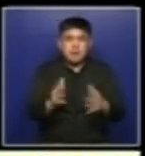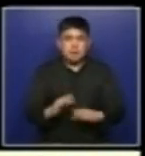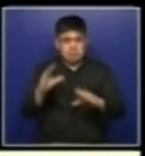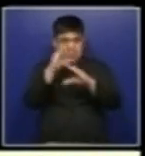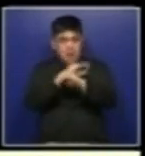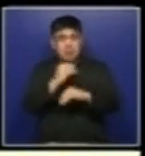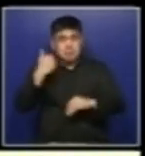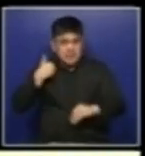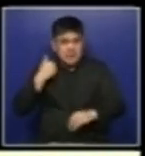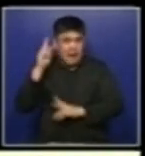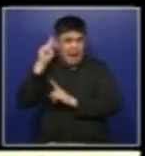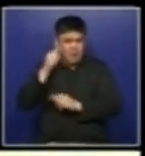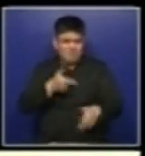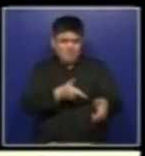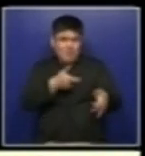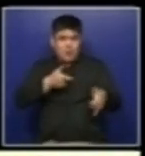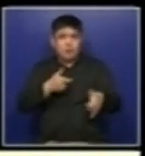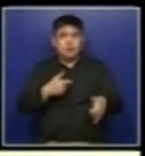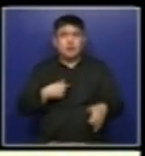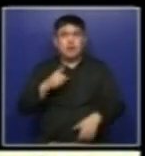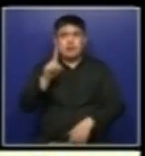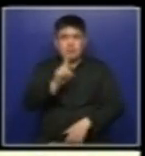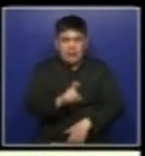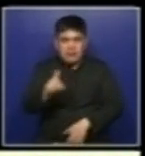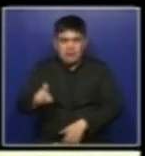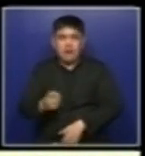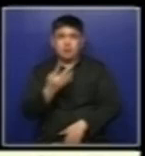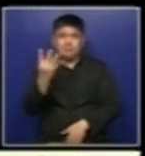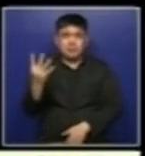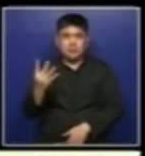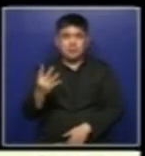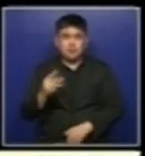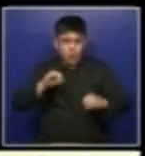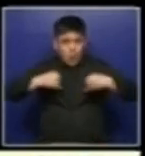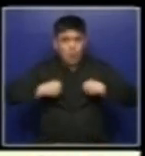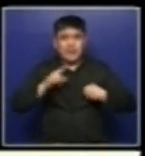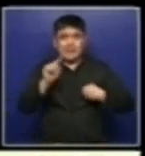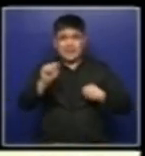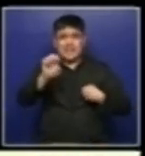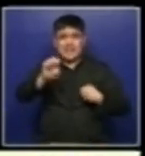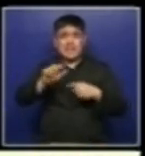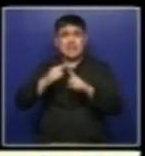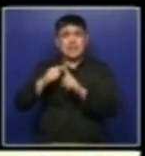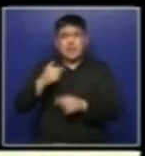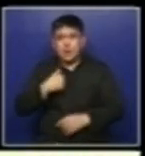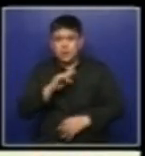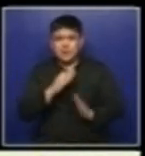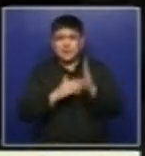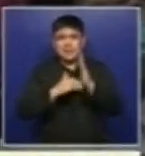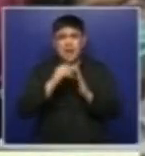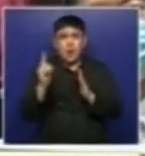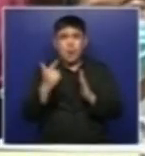งกันที่บ่อนพระราม3ตายไป4ศพก็เป็นบ่อนของเฮียตี้ย้ายมาจากสีลมซึ่งสีลมตรงธนิ